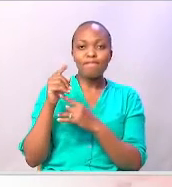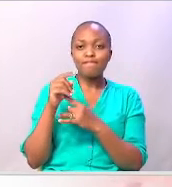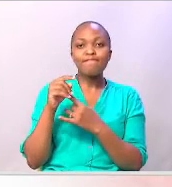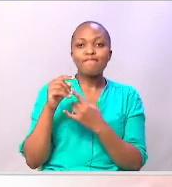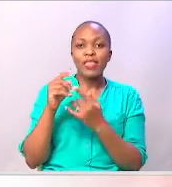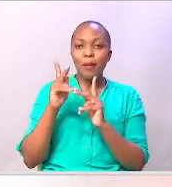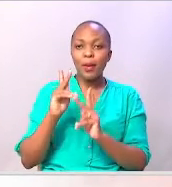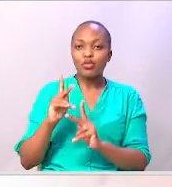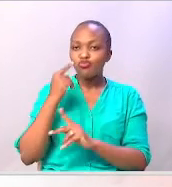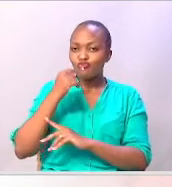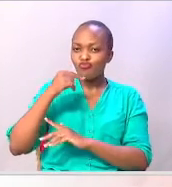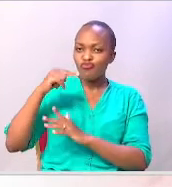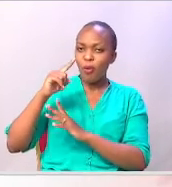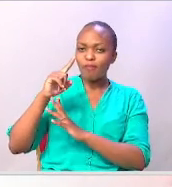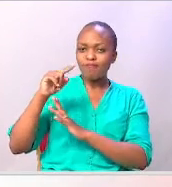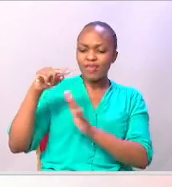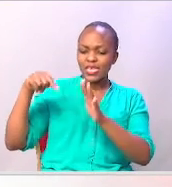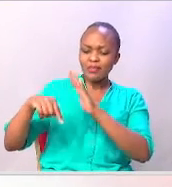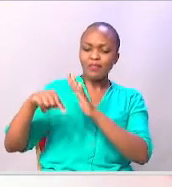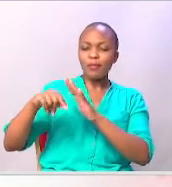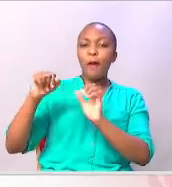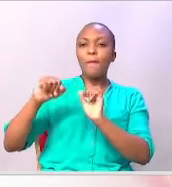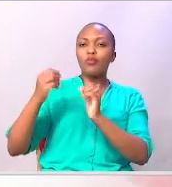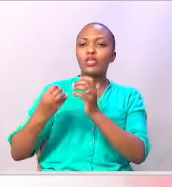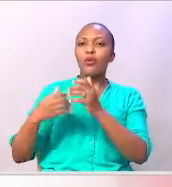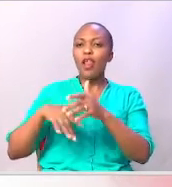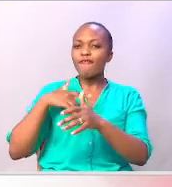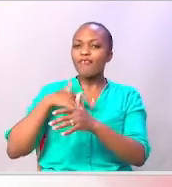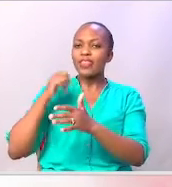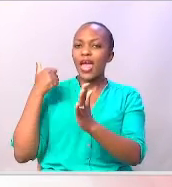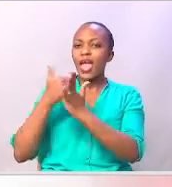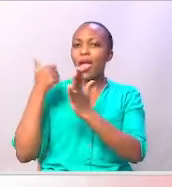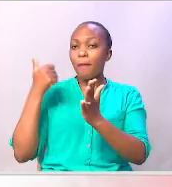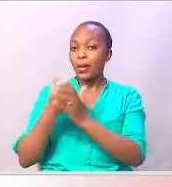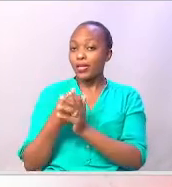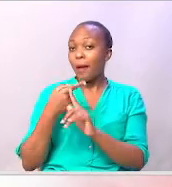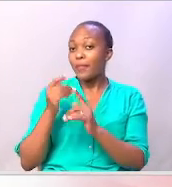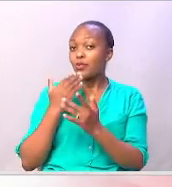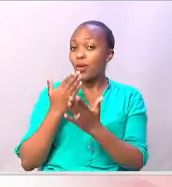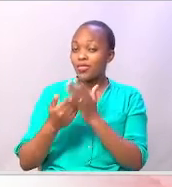juu, ili mwananchi aweze kufeel. Lakini sisi tunashukuru